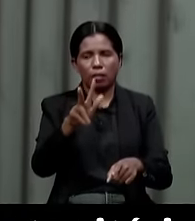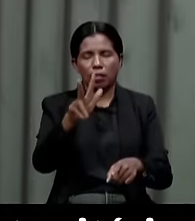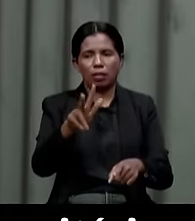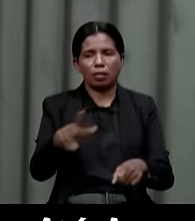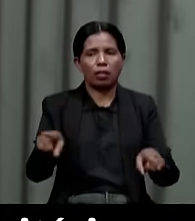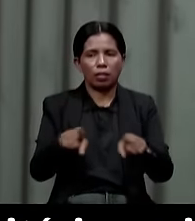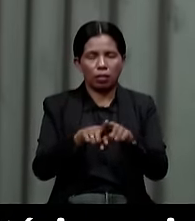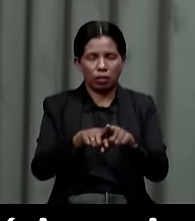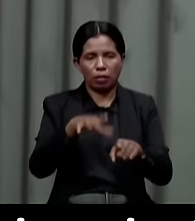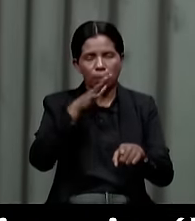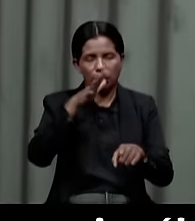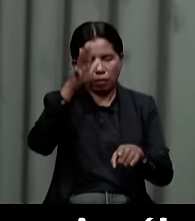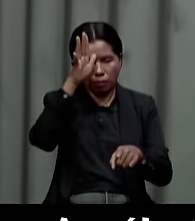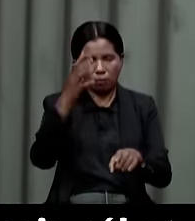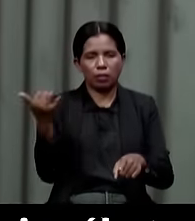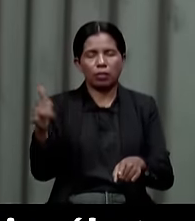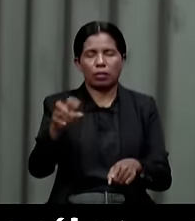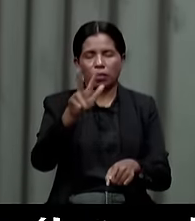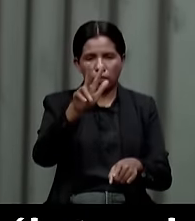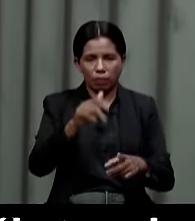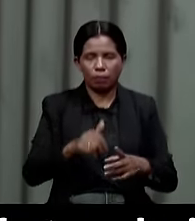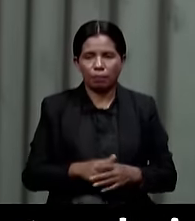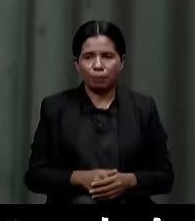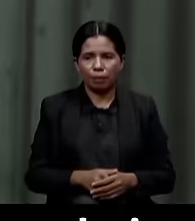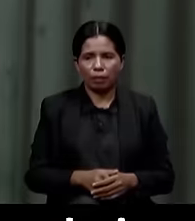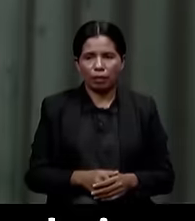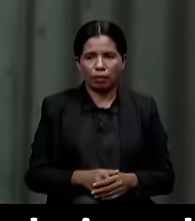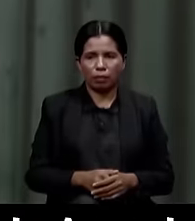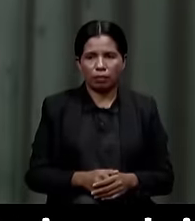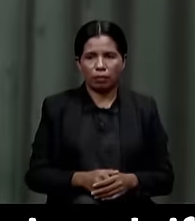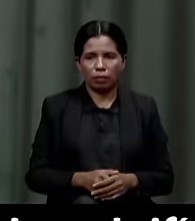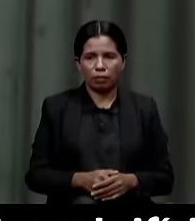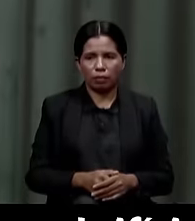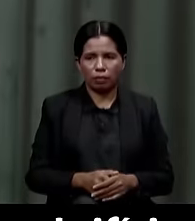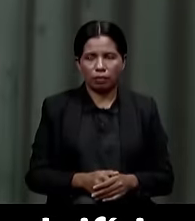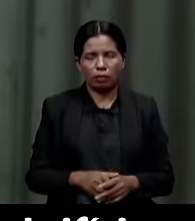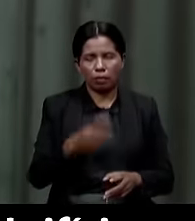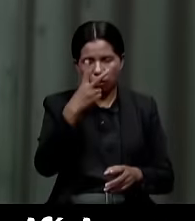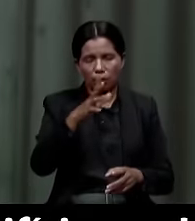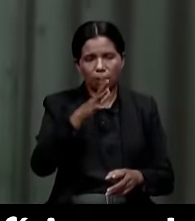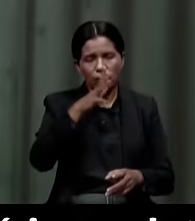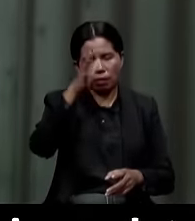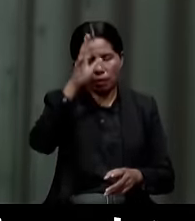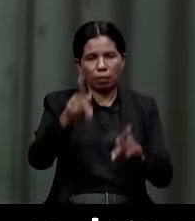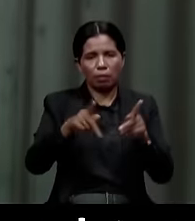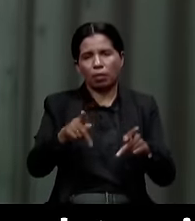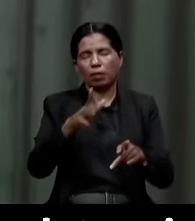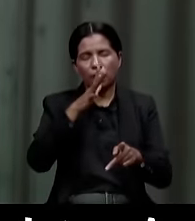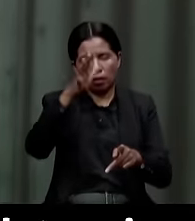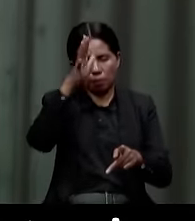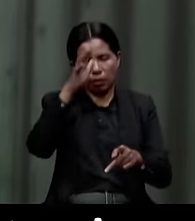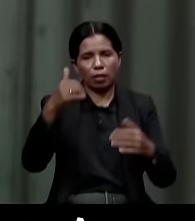aman ona ba serentolo hari sira are mai inan aman iha ke inan aman lah ya.